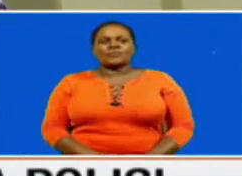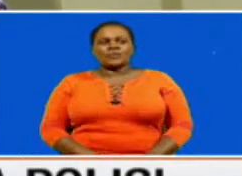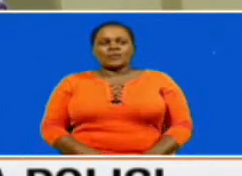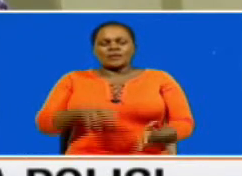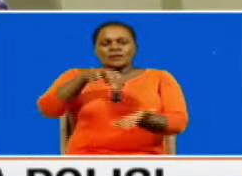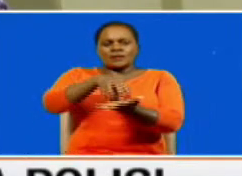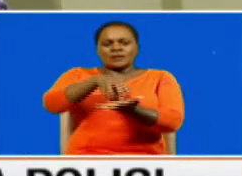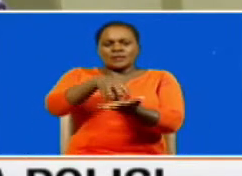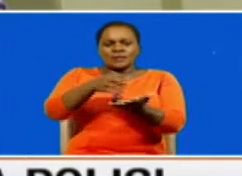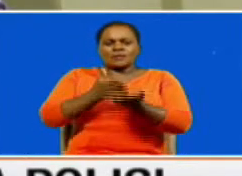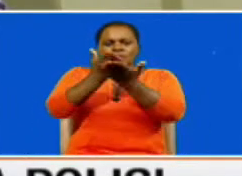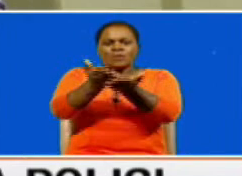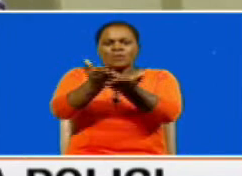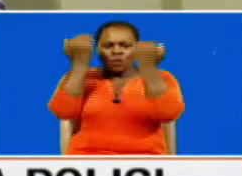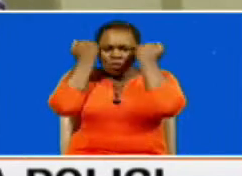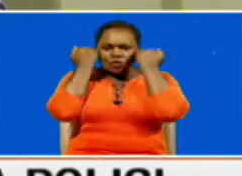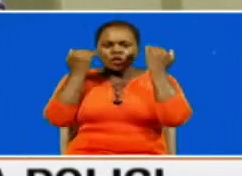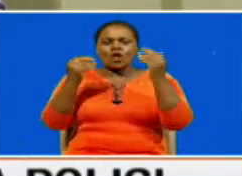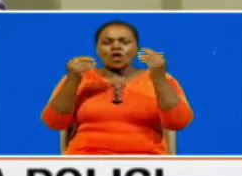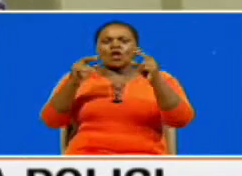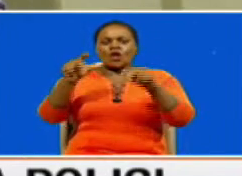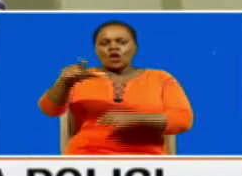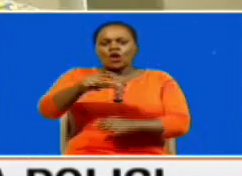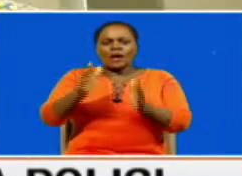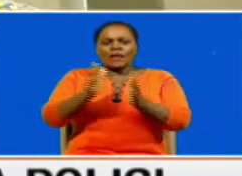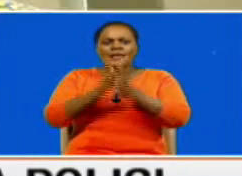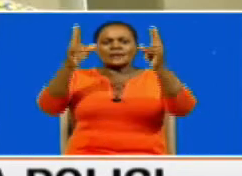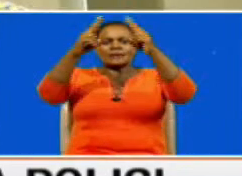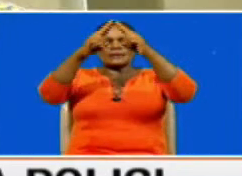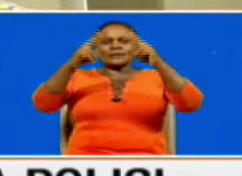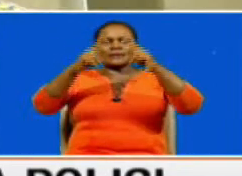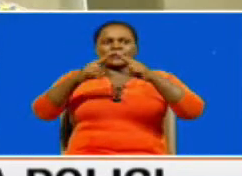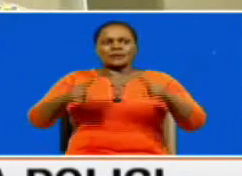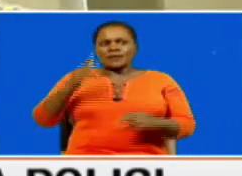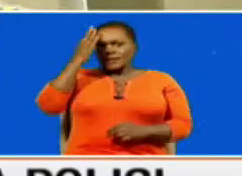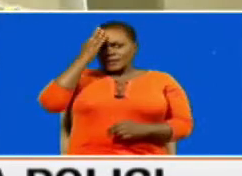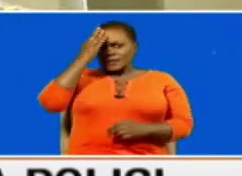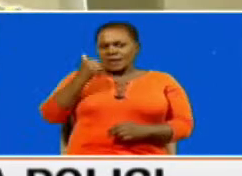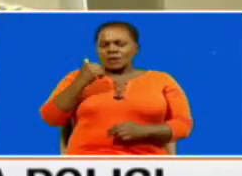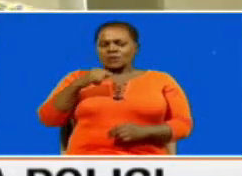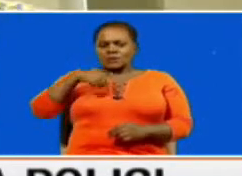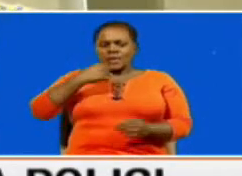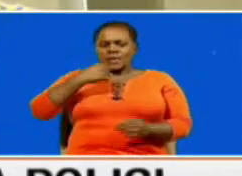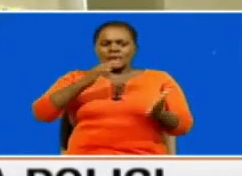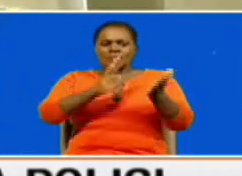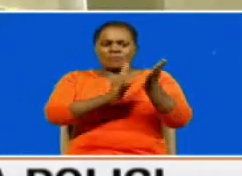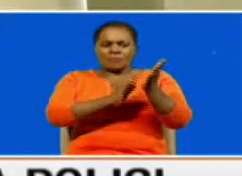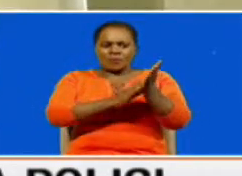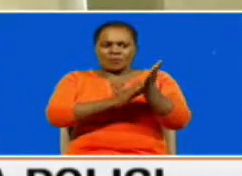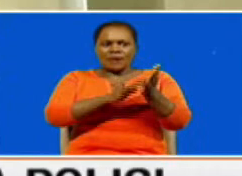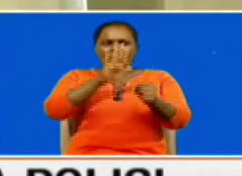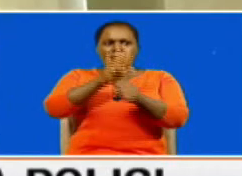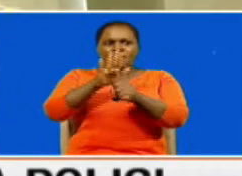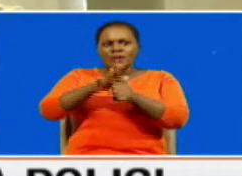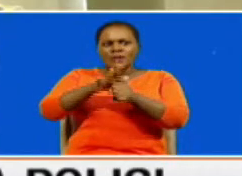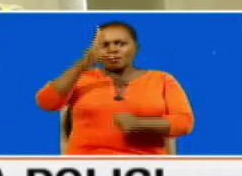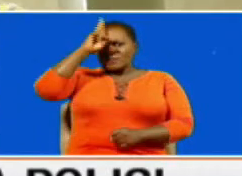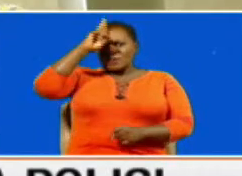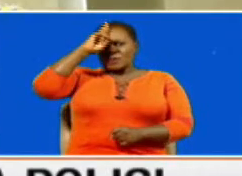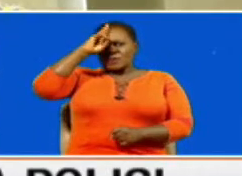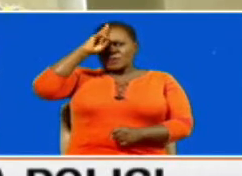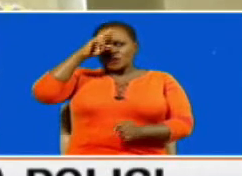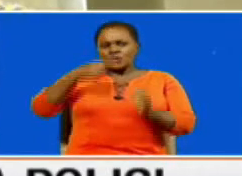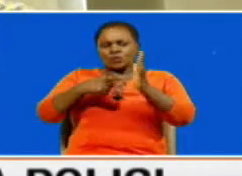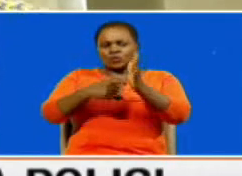these charges locally and internationally. That's why we are commending the many police officers who